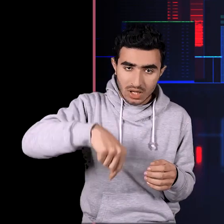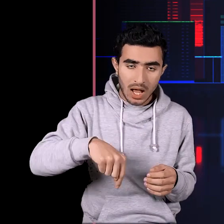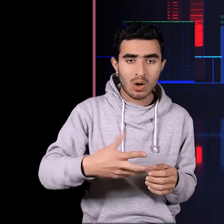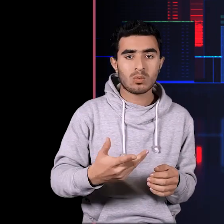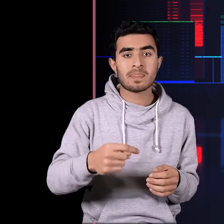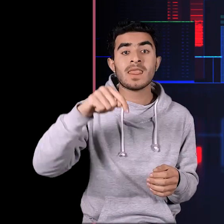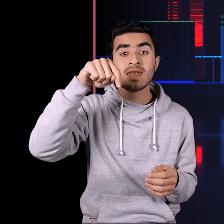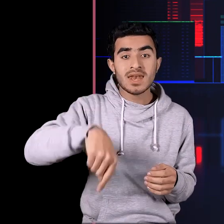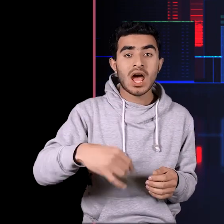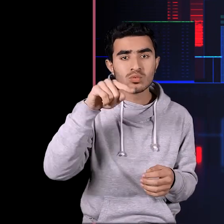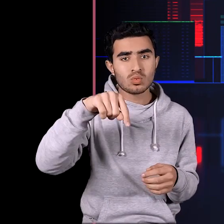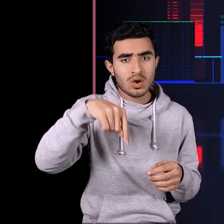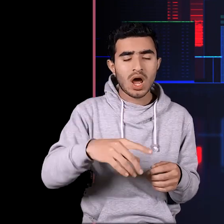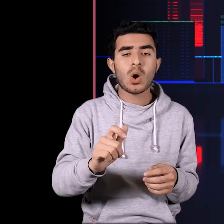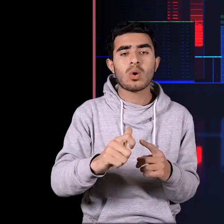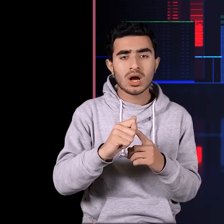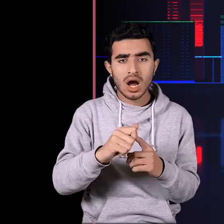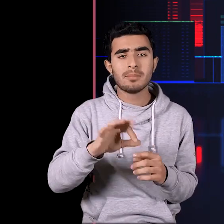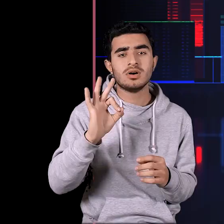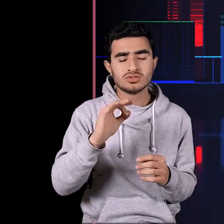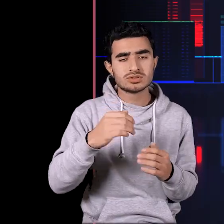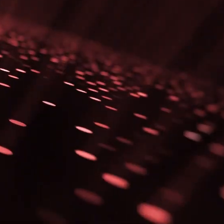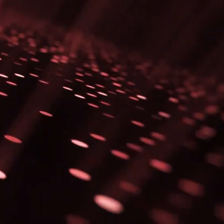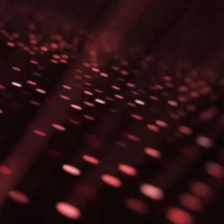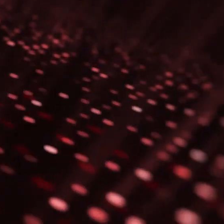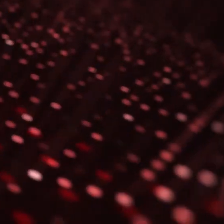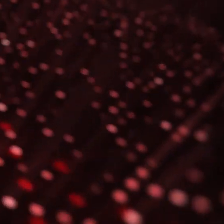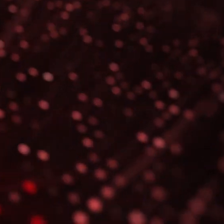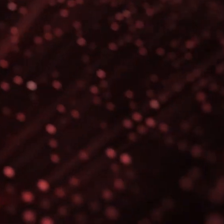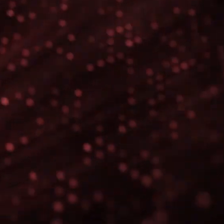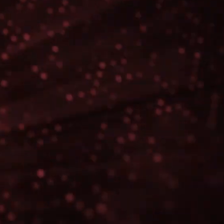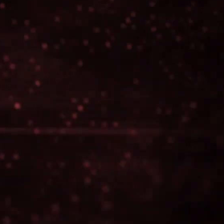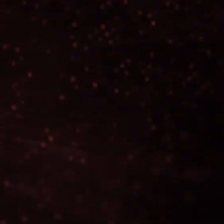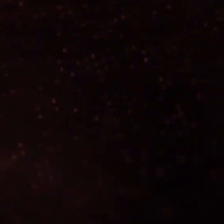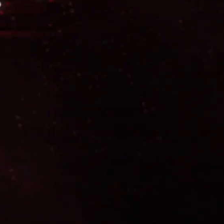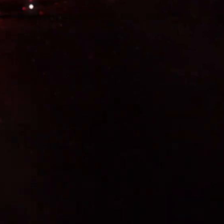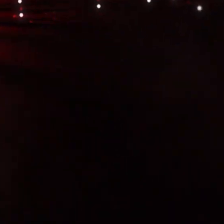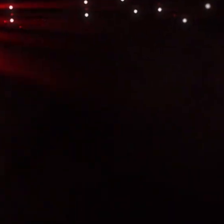है. The present time is the time where you have to make the most of it.